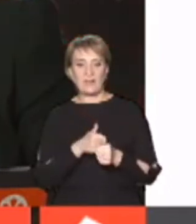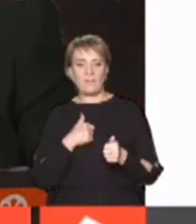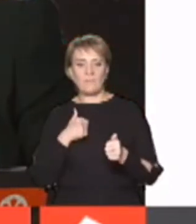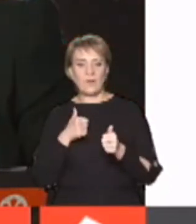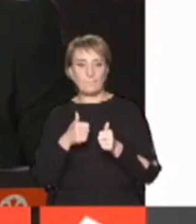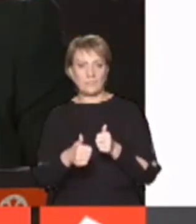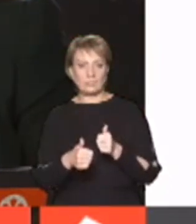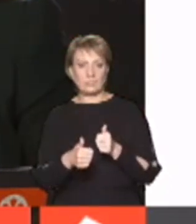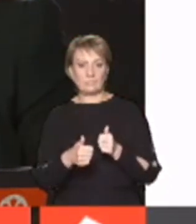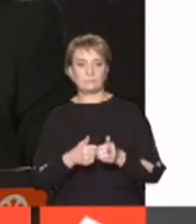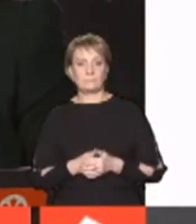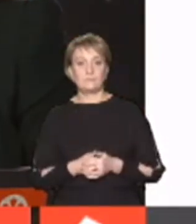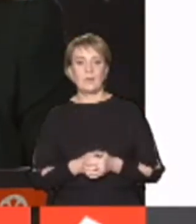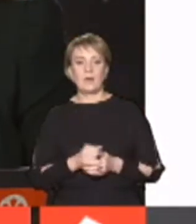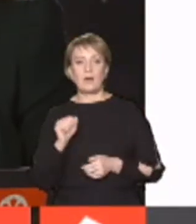випередження.